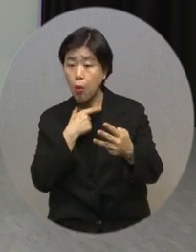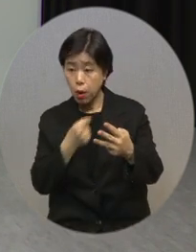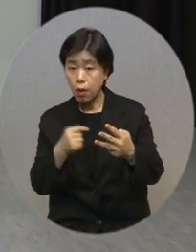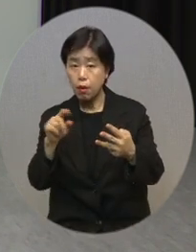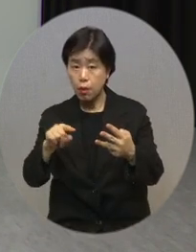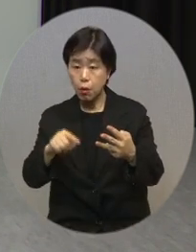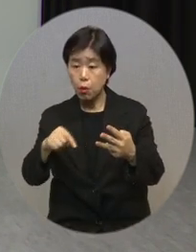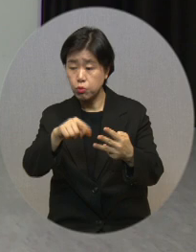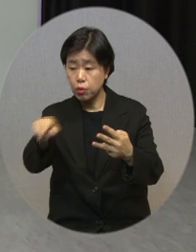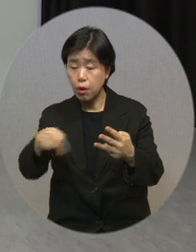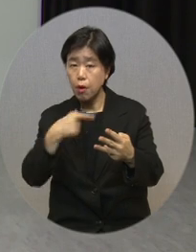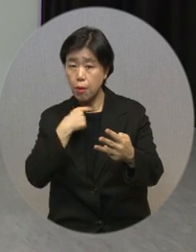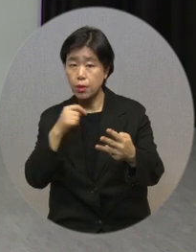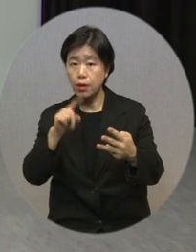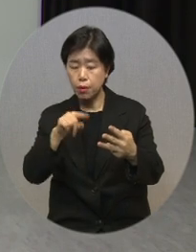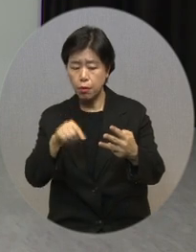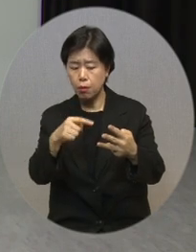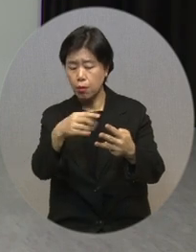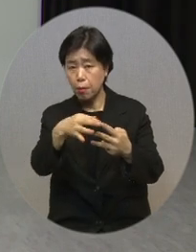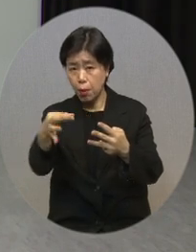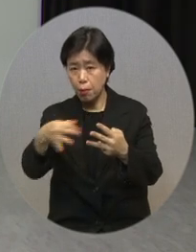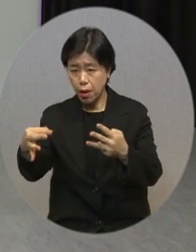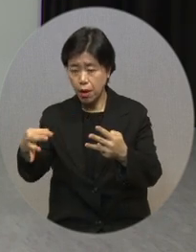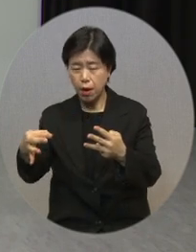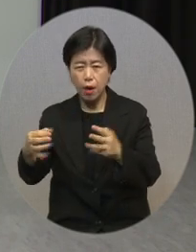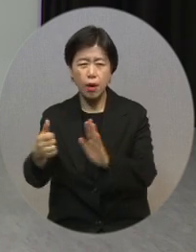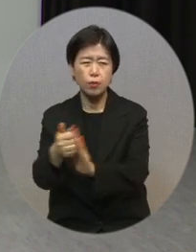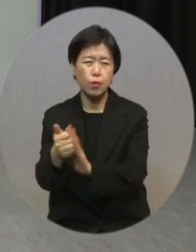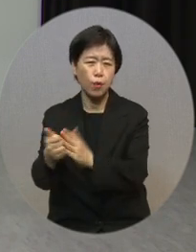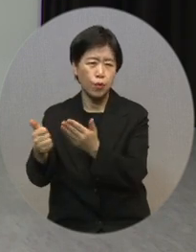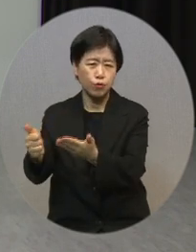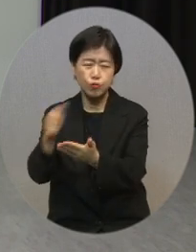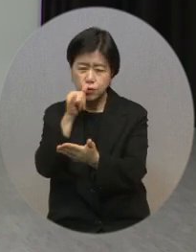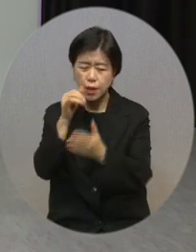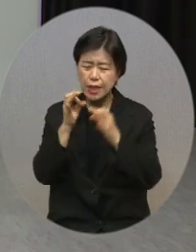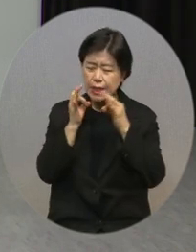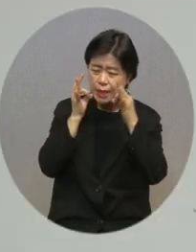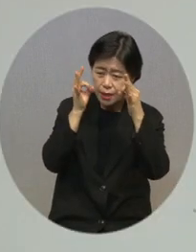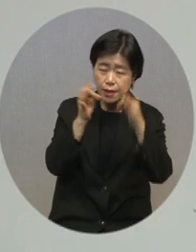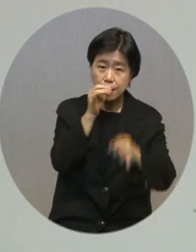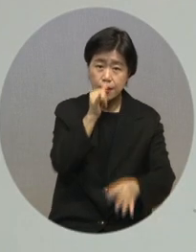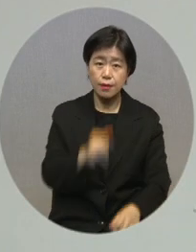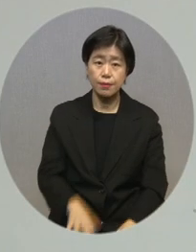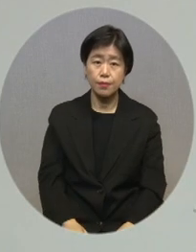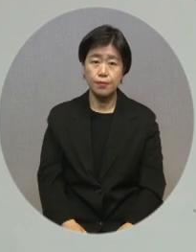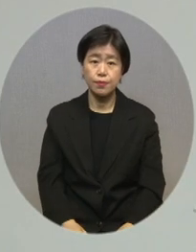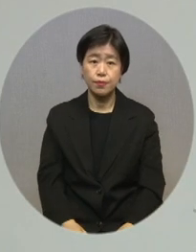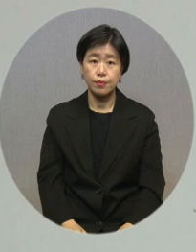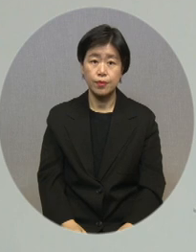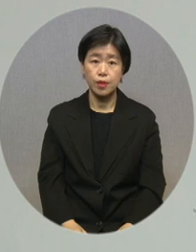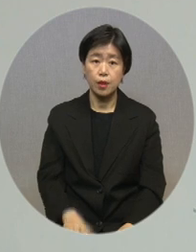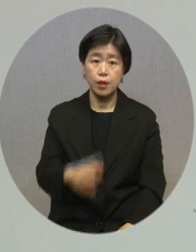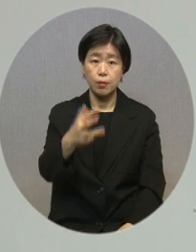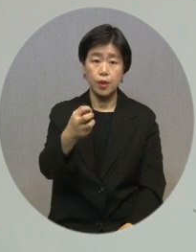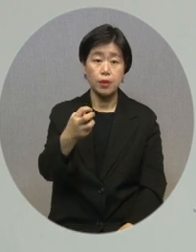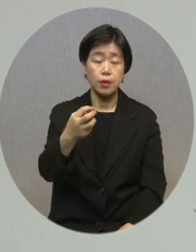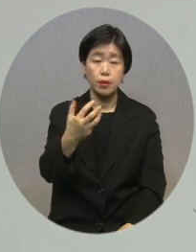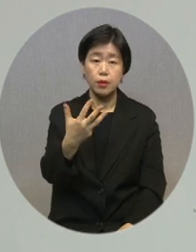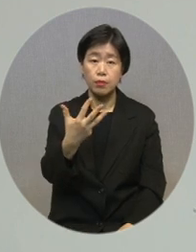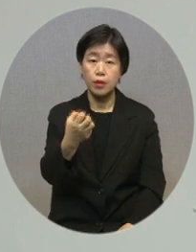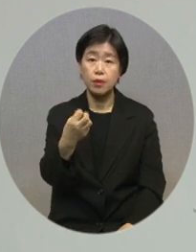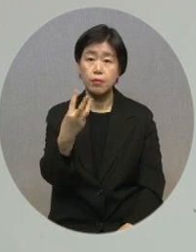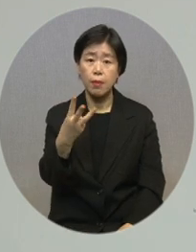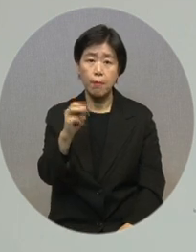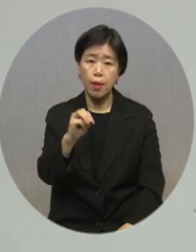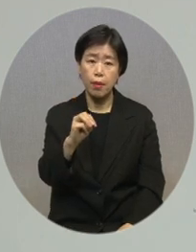그, 좀 부족하나마 어쨌든 저희들은 최대한 최선을 다했지만, 예. 83만 개에 비해서는 아직 그